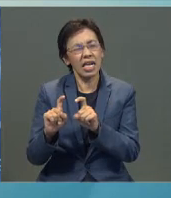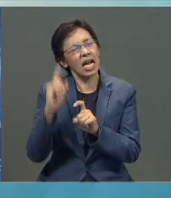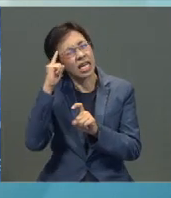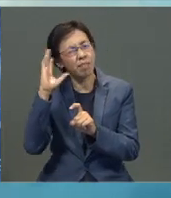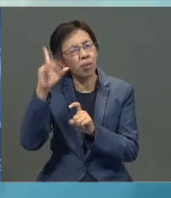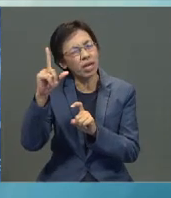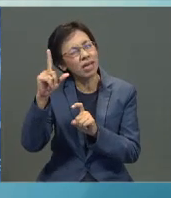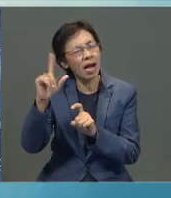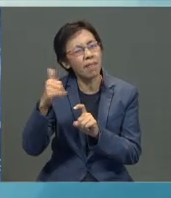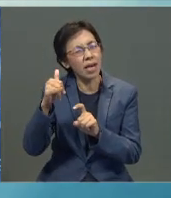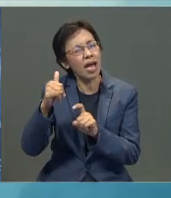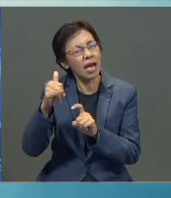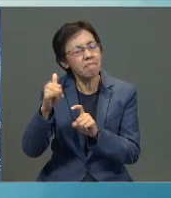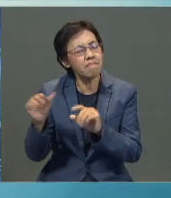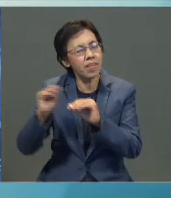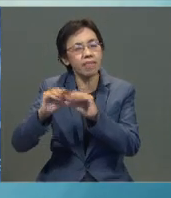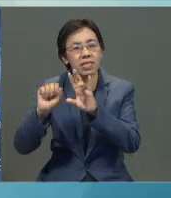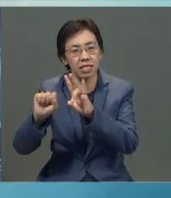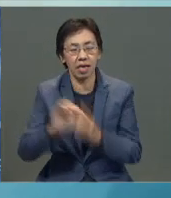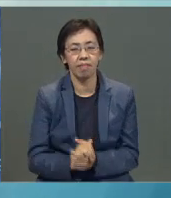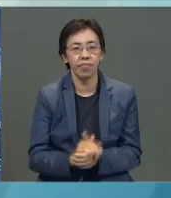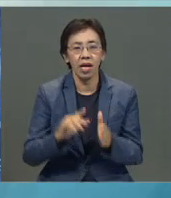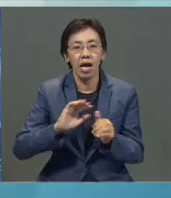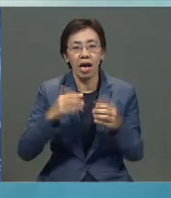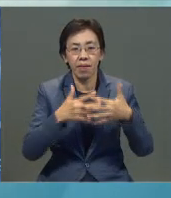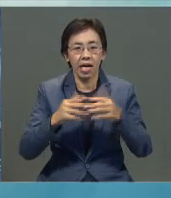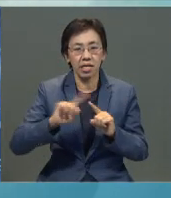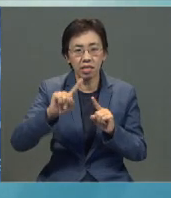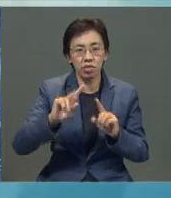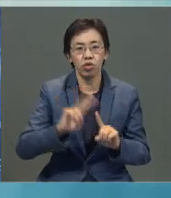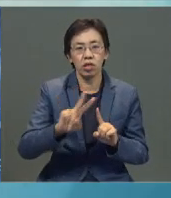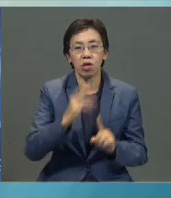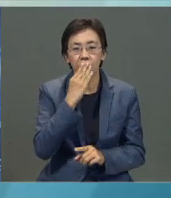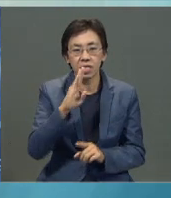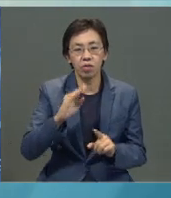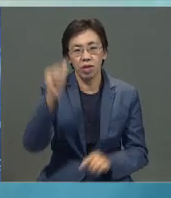หมื่นกว่าคนนะครับก็จะเกือบแตะพรุ่งนี้ก็น่าจะแตกที่7แสนแล้วนะครับสรรค์ในการเป็นดับ 1